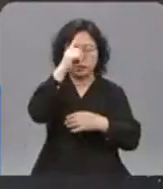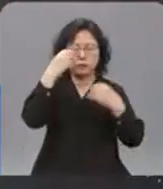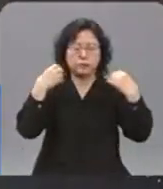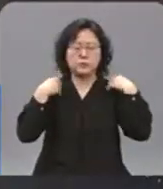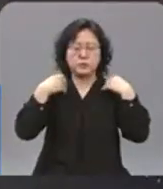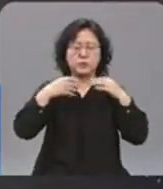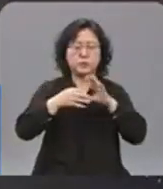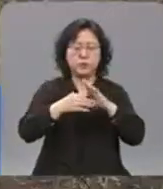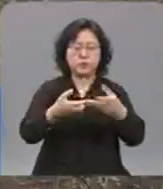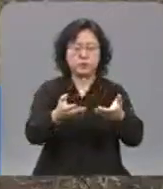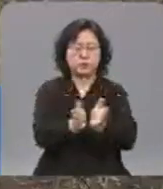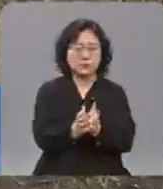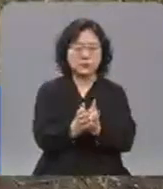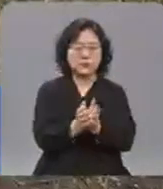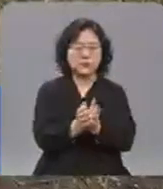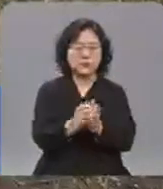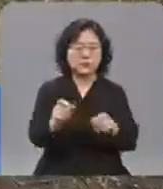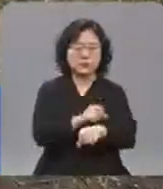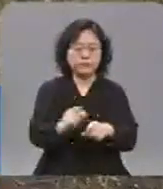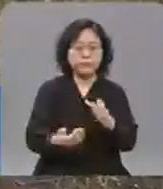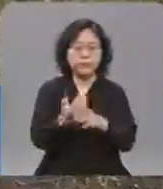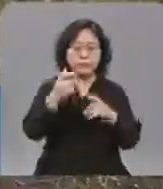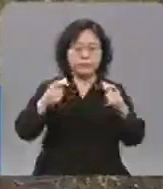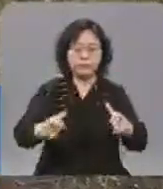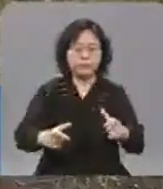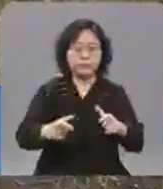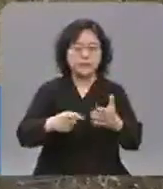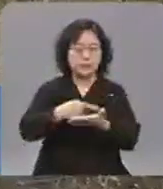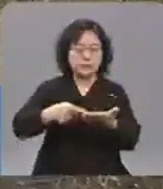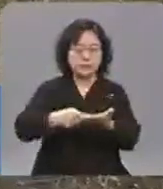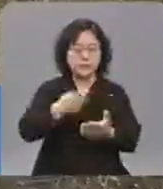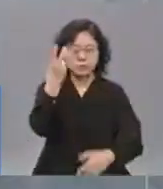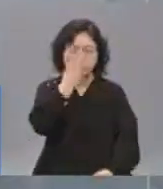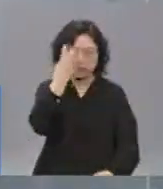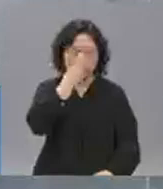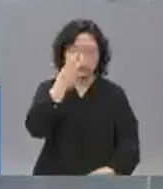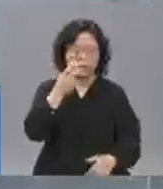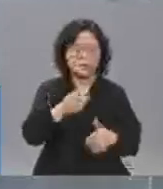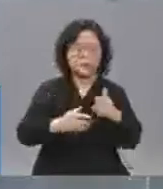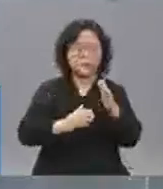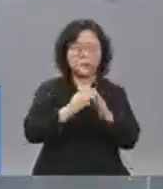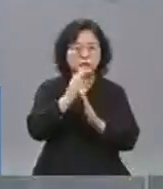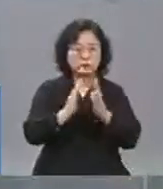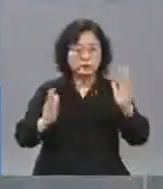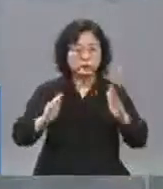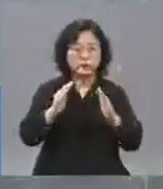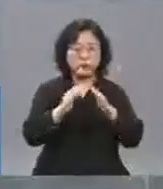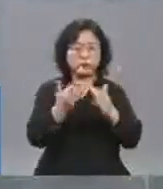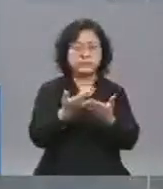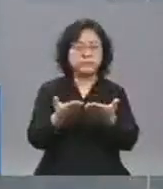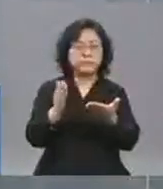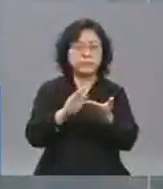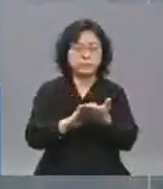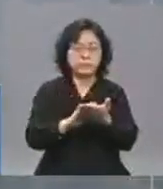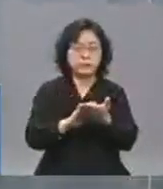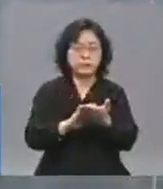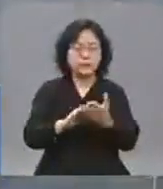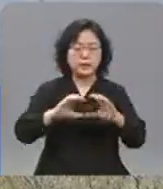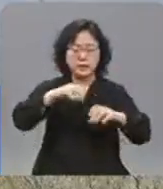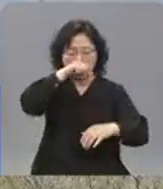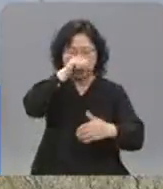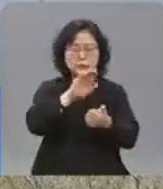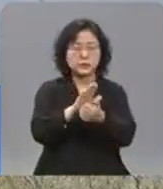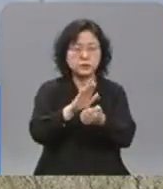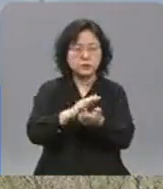정부는 관계부처 합동으로 특별 재난 지역에 대한 피해 조사를 거쳐 산림과 주택 피해 복구를 위한 국비 지원 규모를